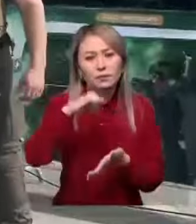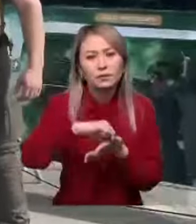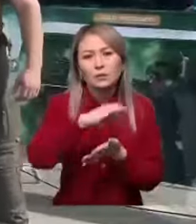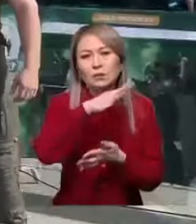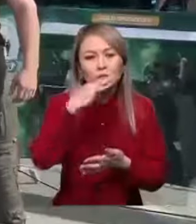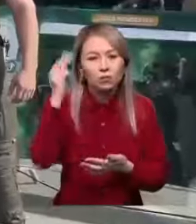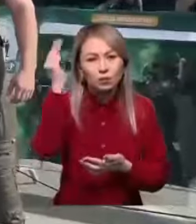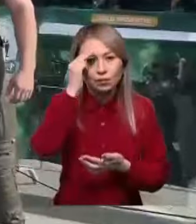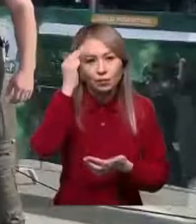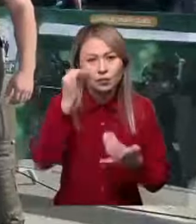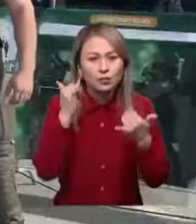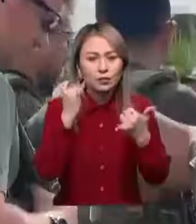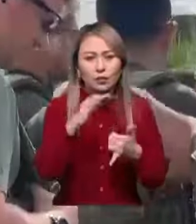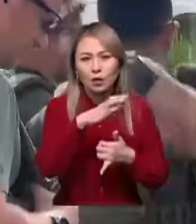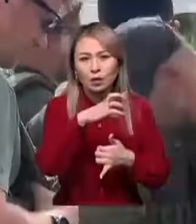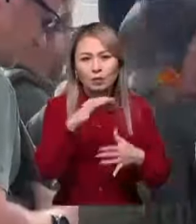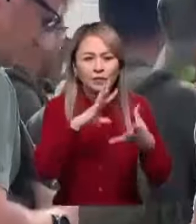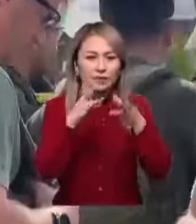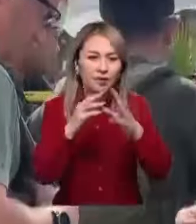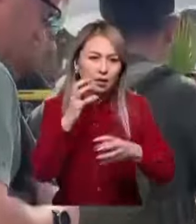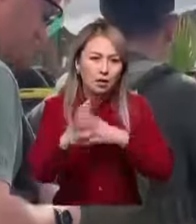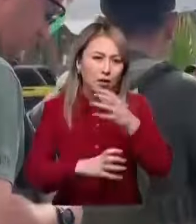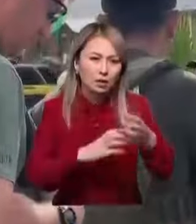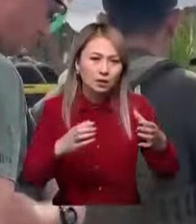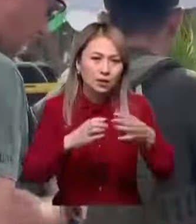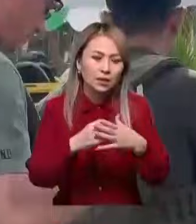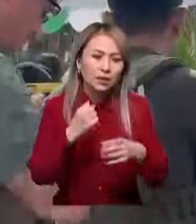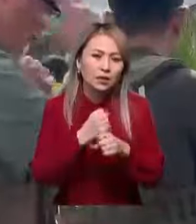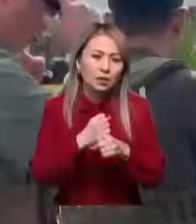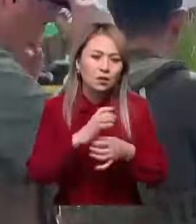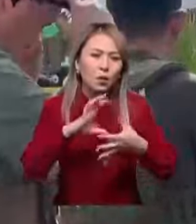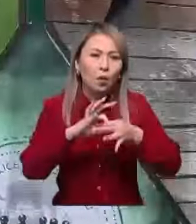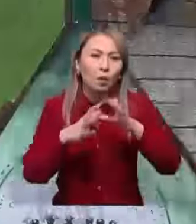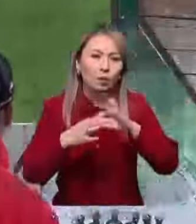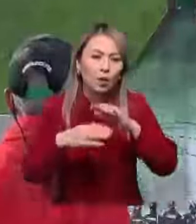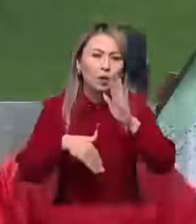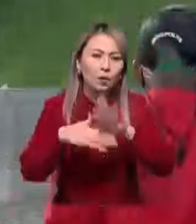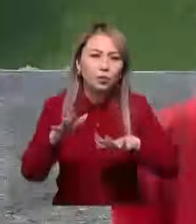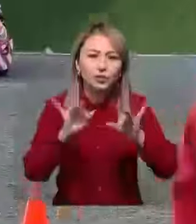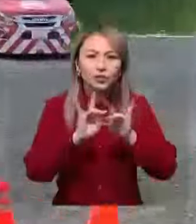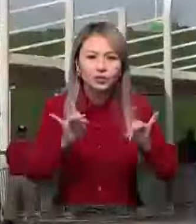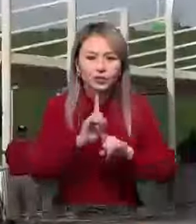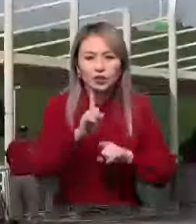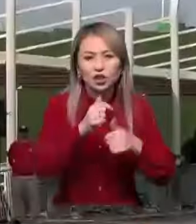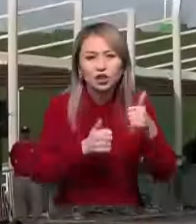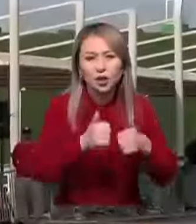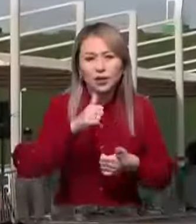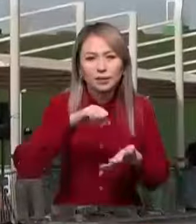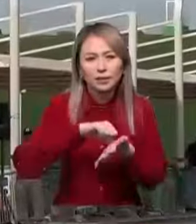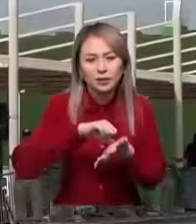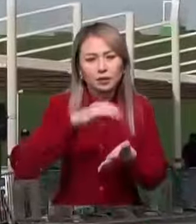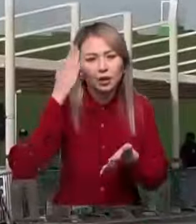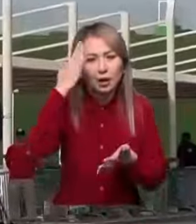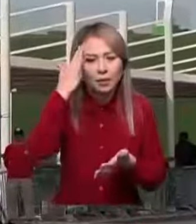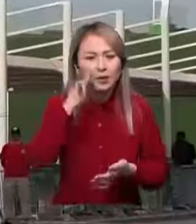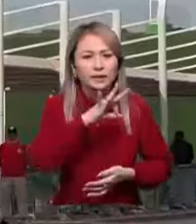нәрсені үйренеміз. Бұл бейресми әлем чемпионаты. Оны арнайы жасақ олимпиадасы деп атаған жөн. Жарыс арнайы күштердің бәсекеге қабілеттілігімен